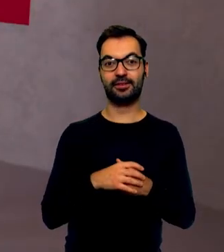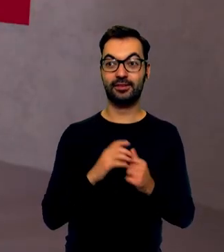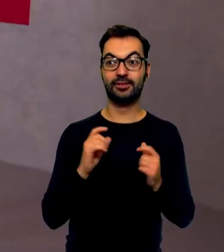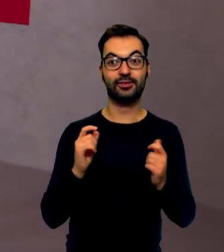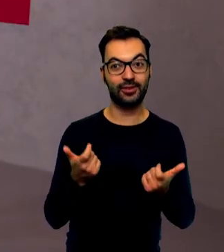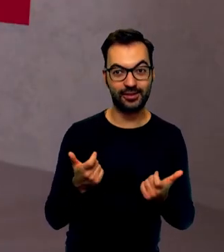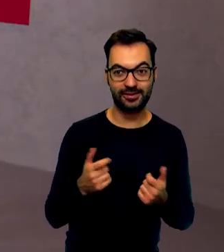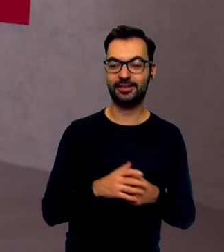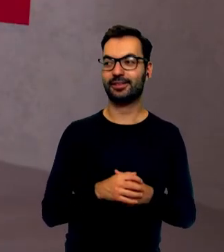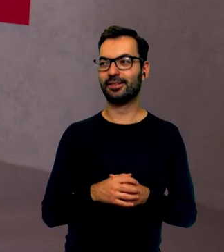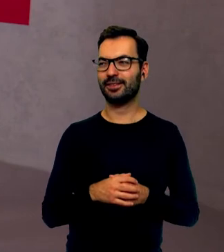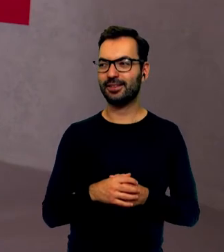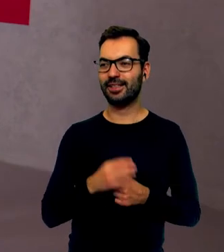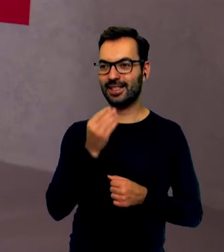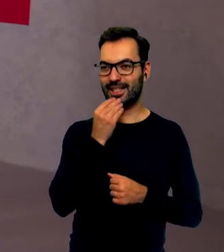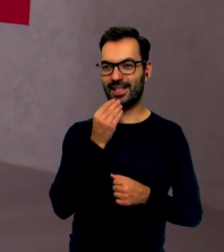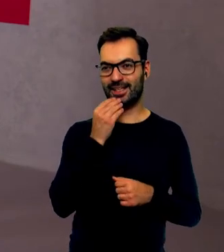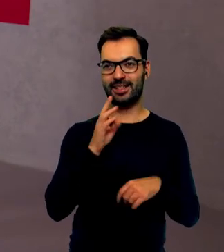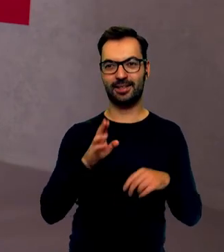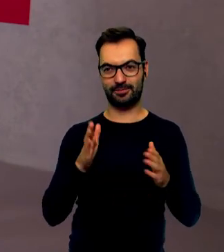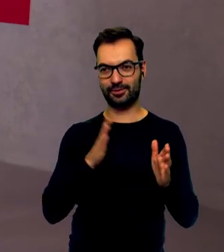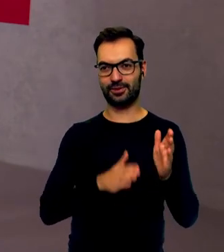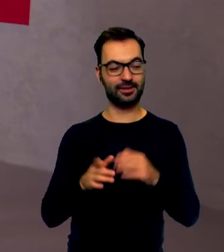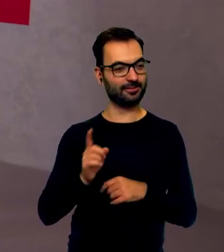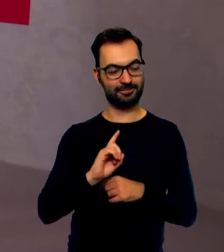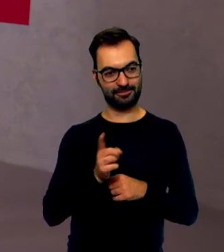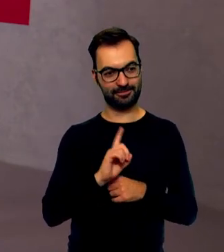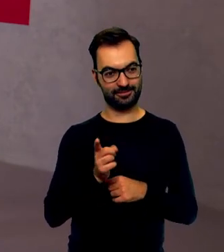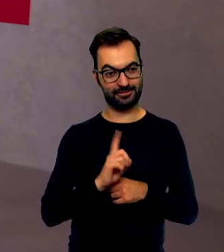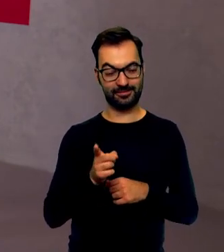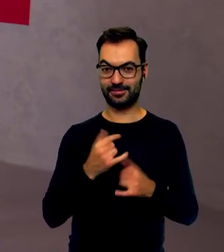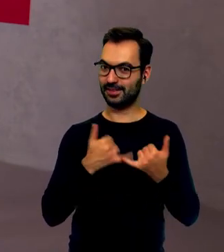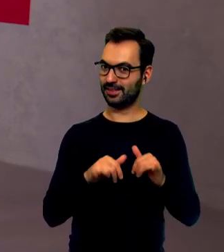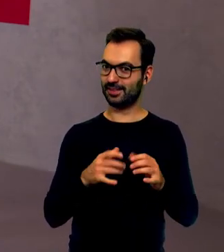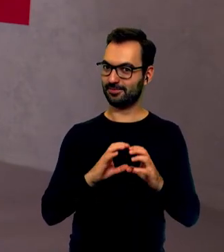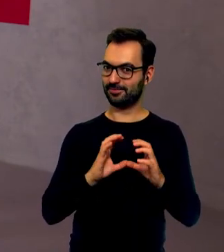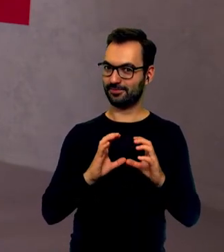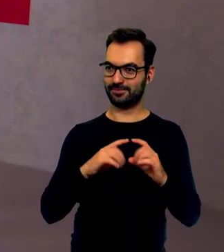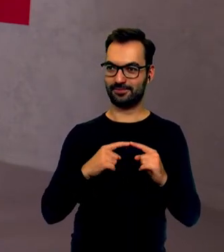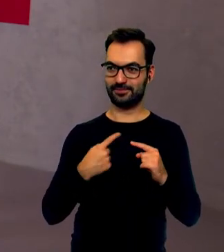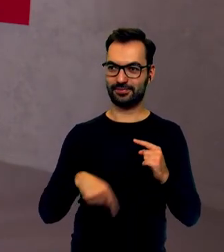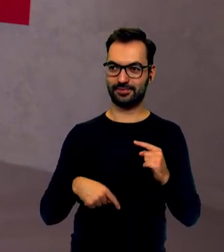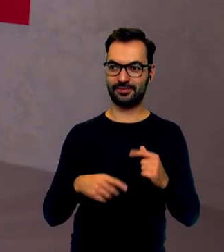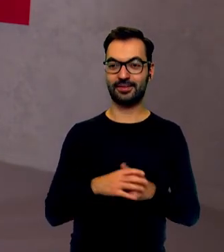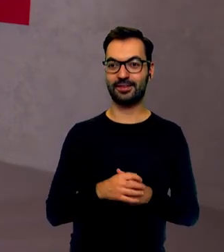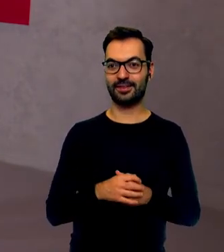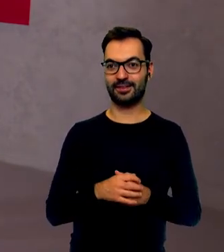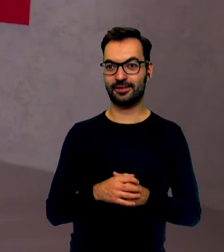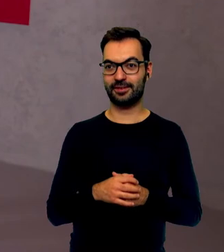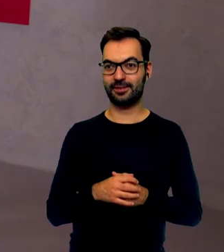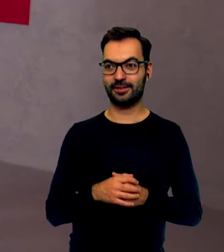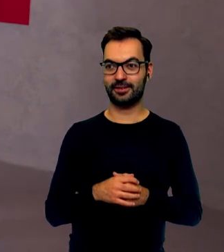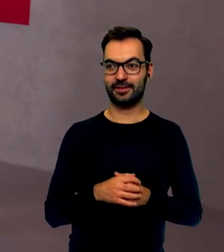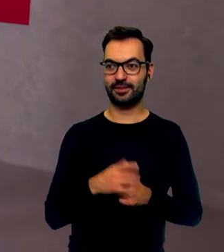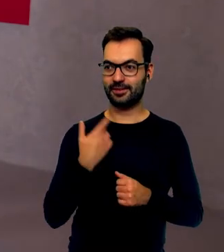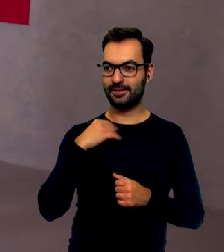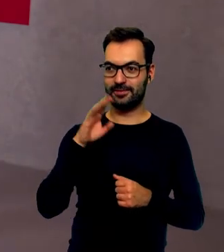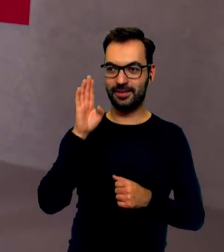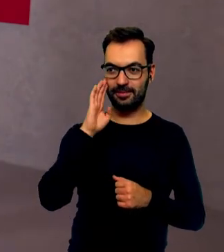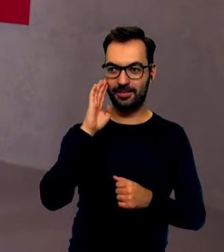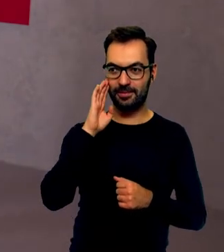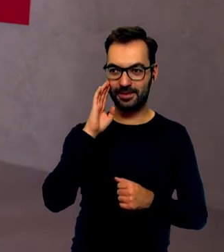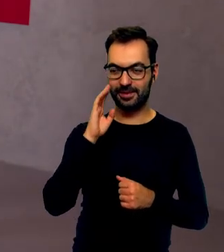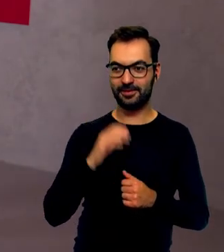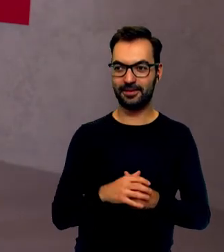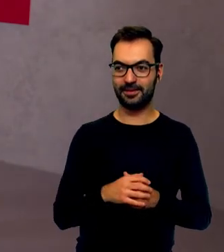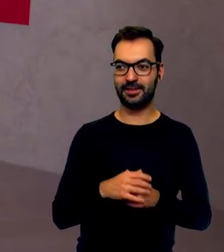co najczęściej? No, jedzenie przygotowywałem. A nie, tu mamy jakąś rozbieżność zeznań. Boże. Ja sam już nie pamiętam